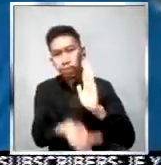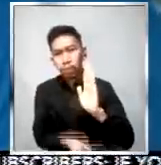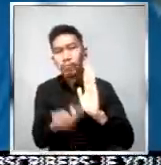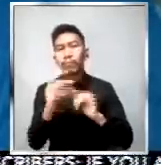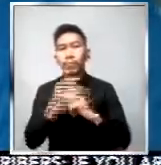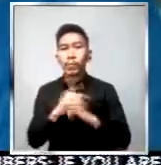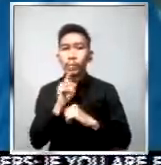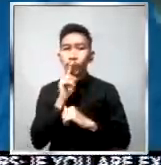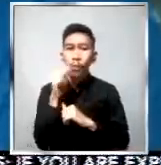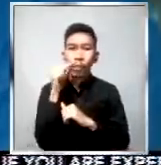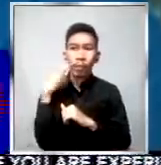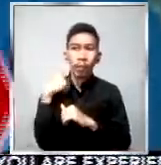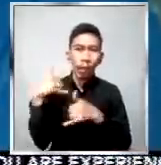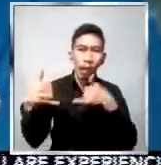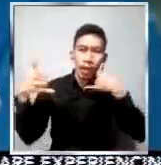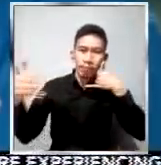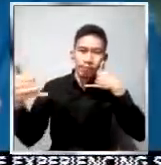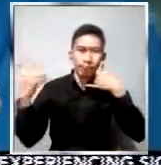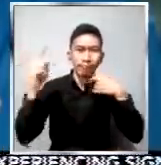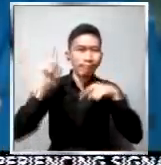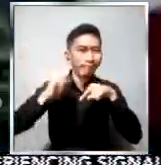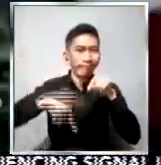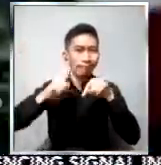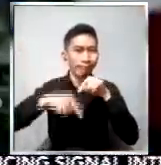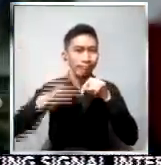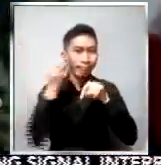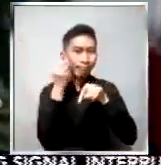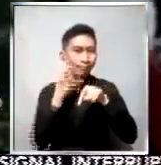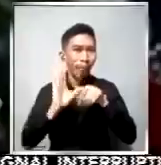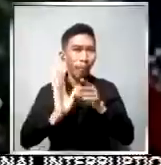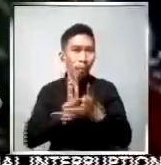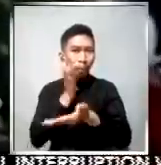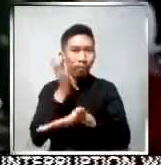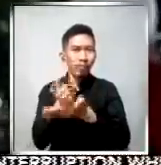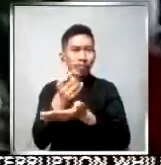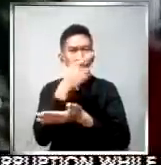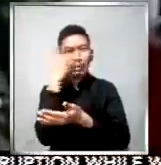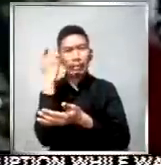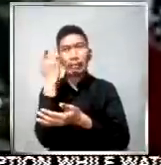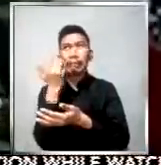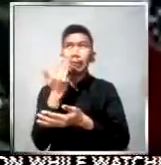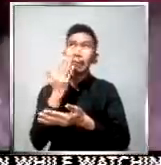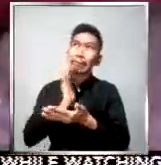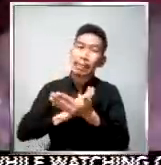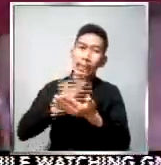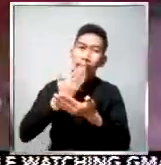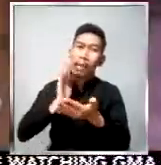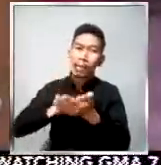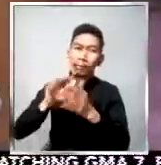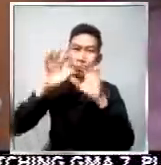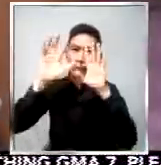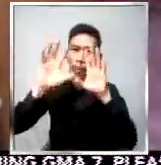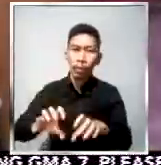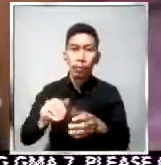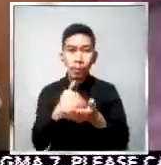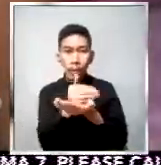kami makauwi dahil nga ng panahon. Ang ilang pasahero na nawagan na ng tulong. Eh ngayon,